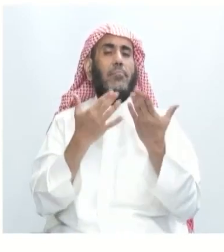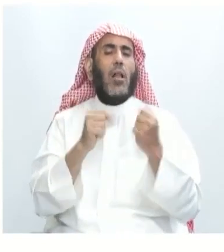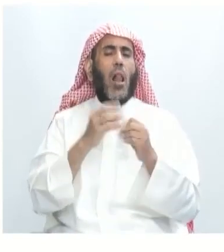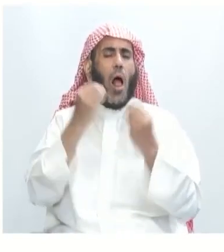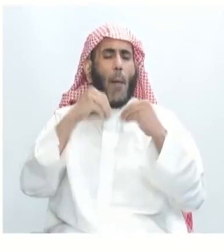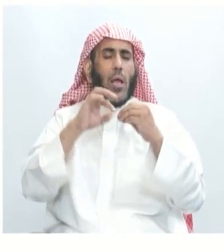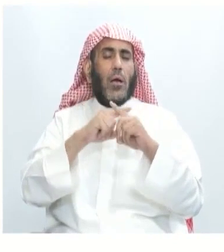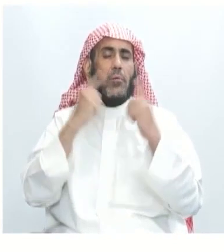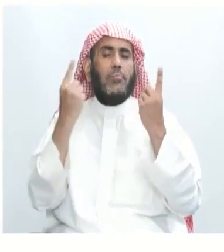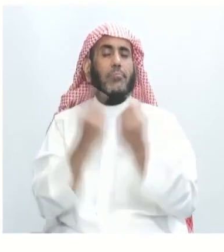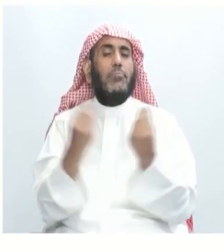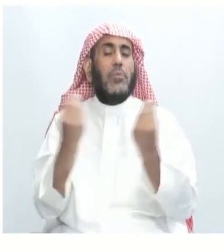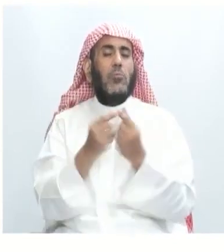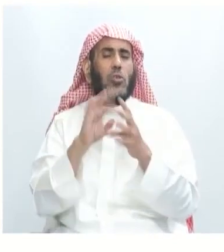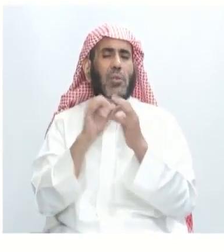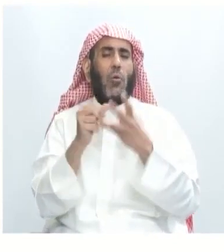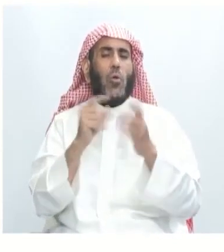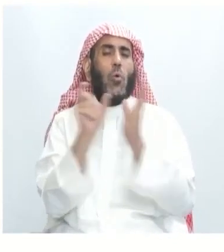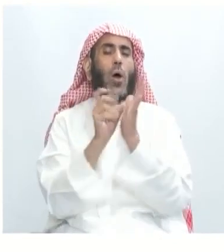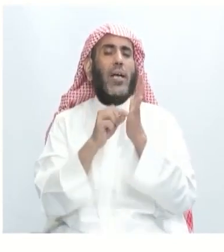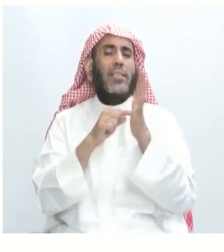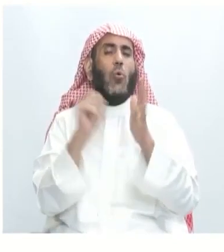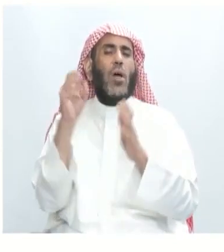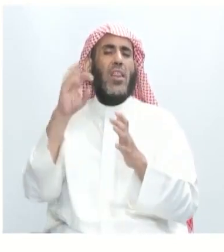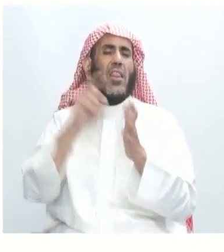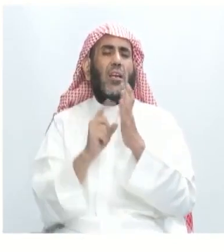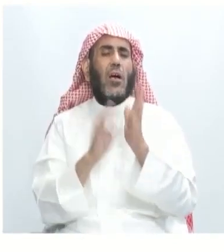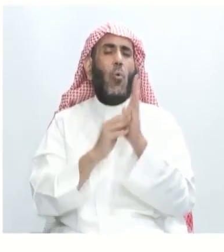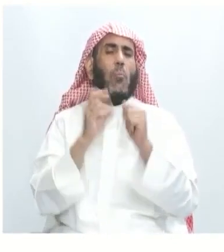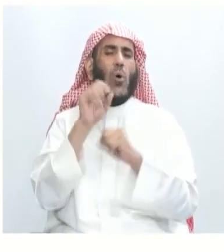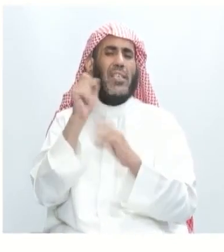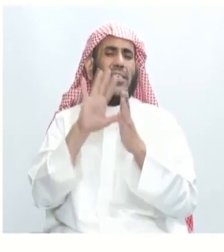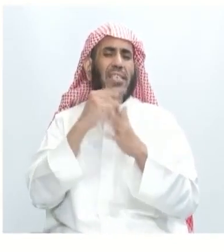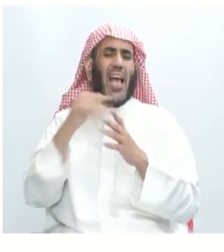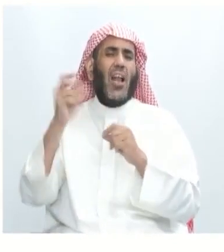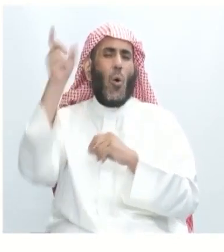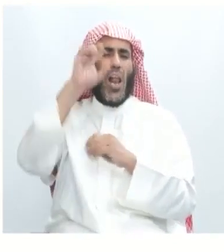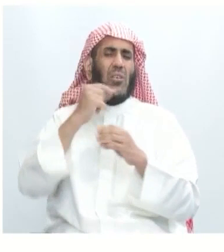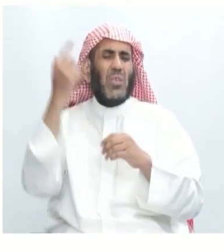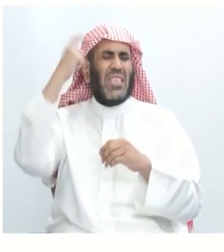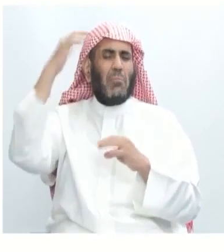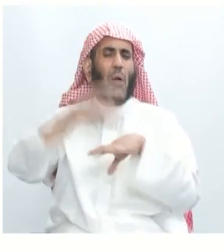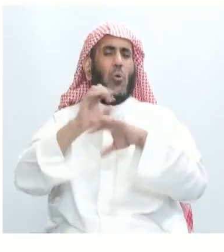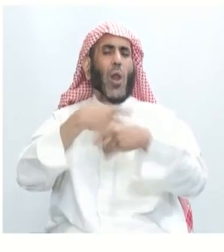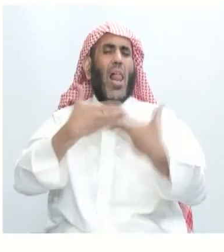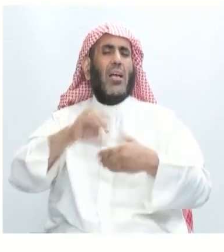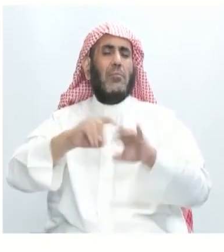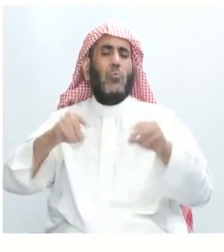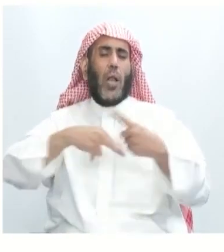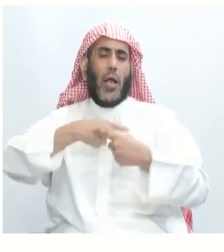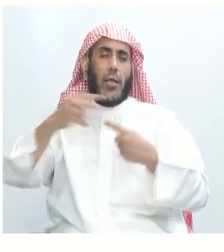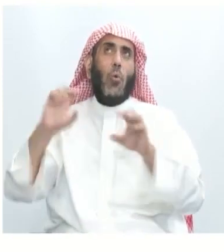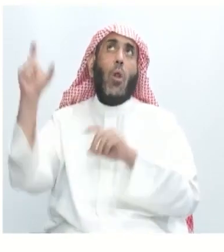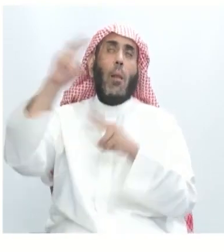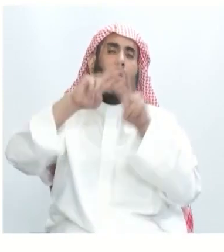عميقه يفهم كل شيء بدم جسيمات الاغيه للنواه والذره والجزيئات والمواد الصلبه والسائله والغازات والبلازما والدماغ البشريه والحاسبات والغلاف الجوي والكواكب المجرات